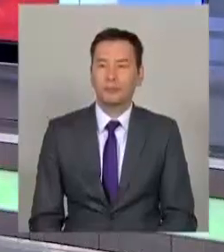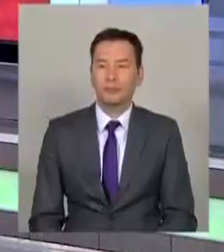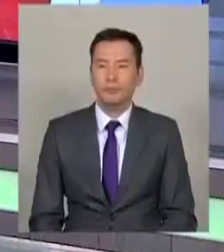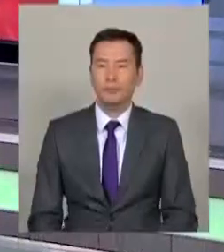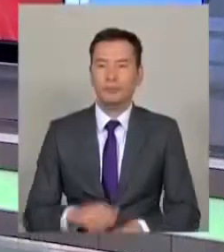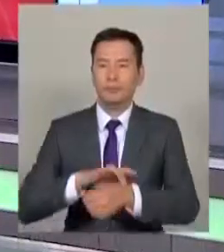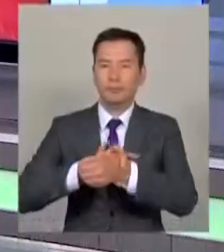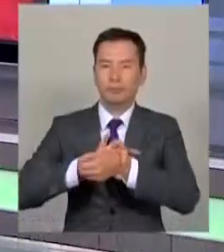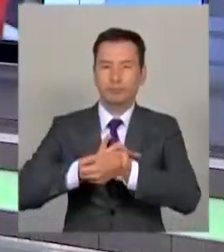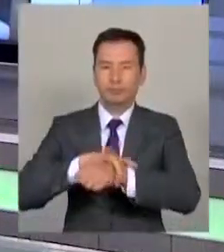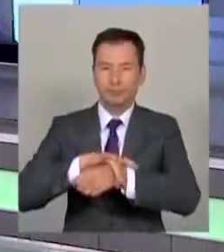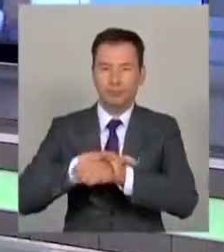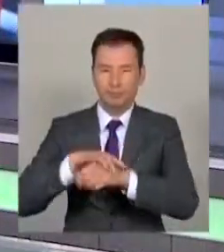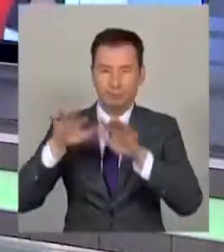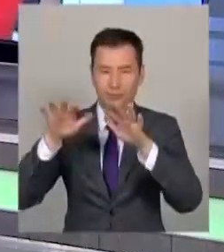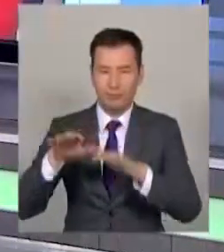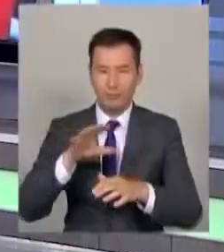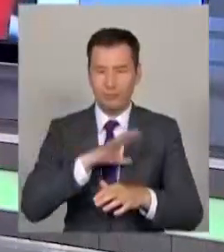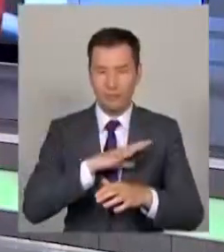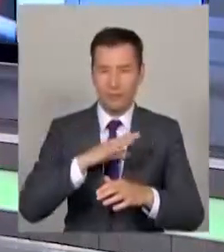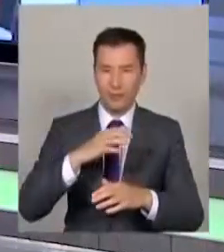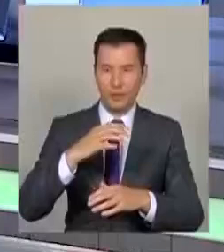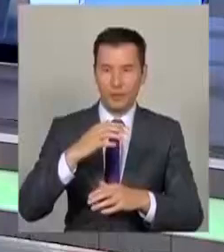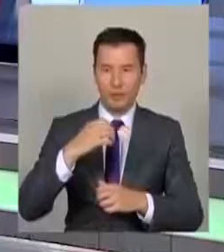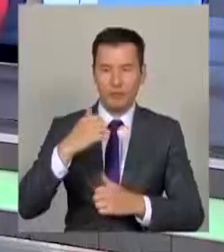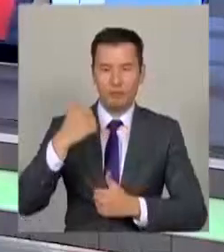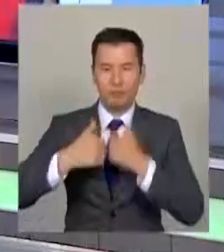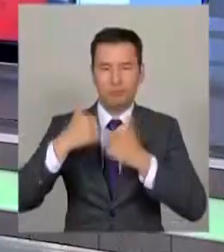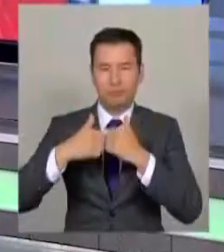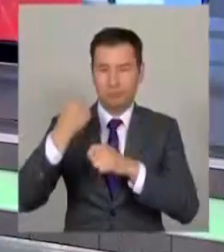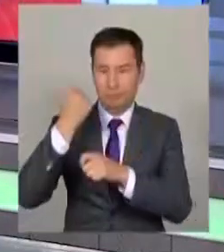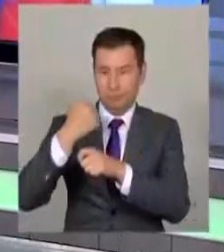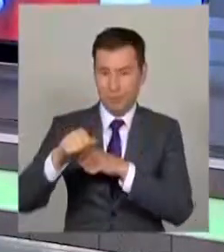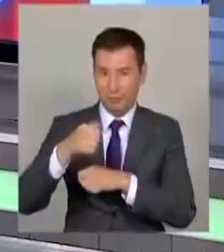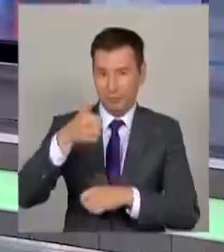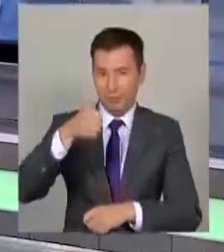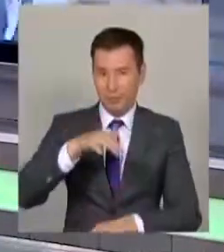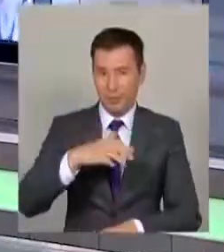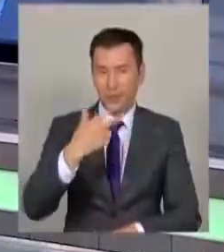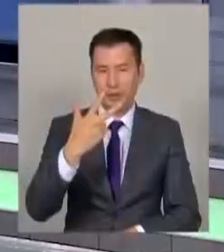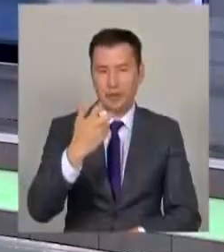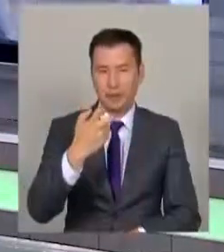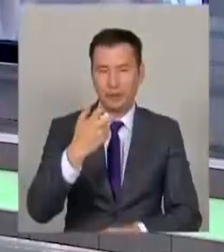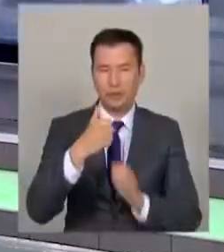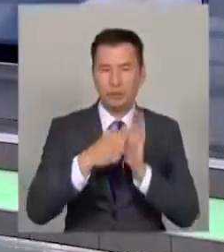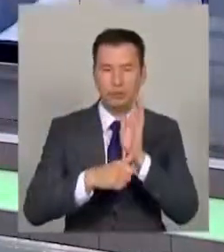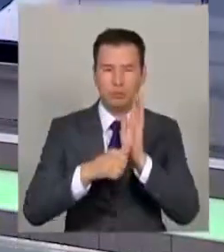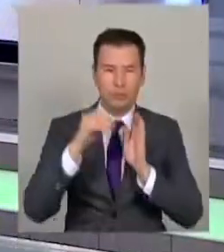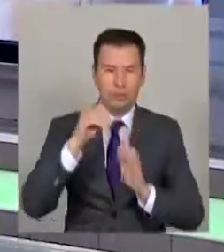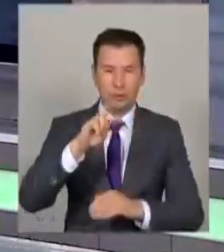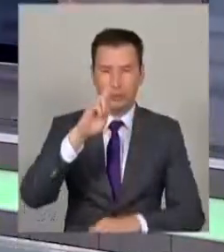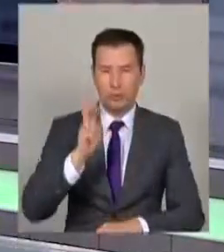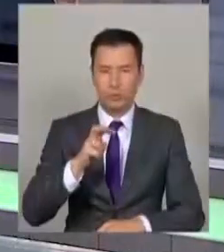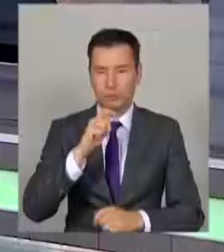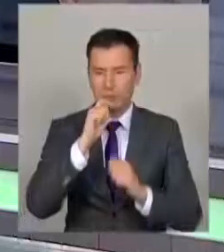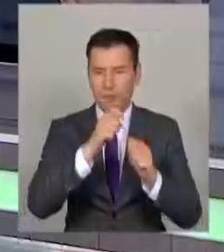Ташкентте топ жарған тарландарымыз 315 мың доллардан алады. Бүгін чемпиондарымызды Астанадағы әуежайдан халық шашу шашып, ән салып Қазақтың